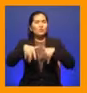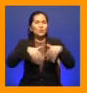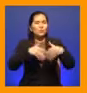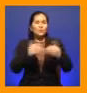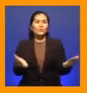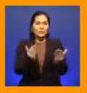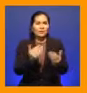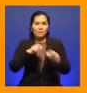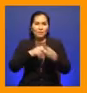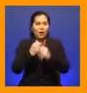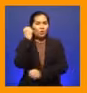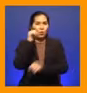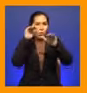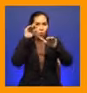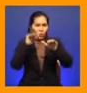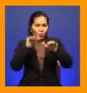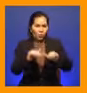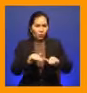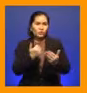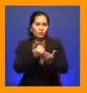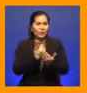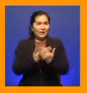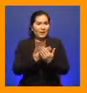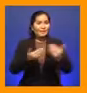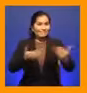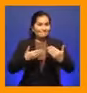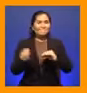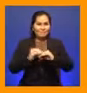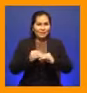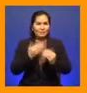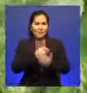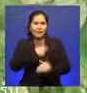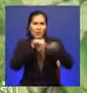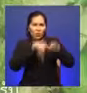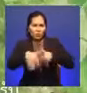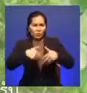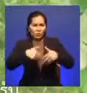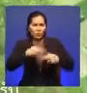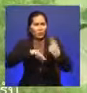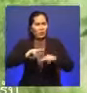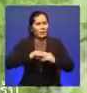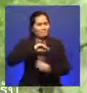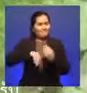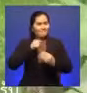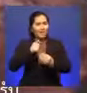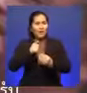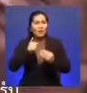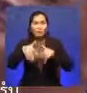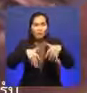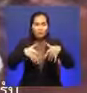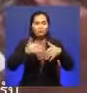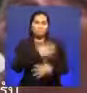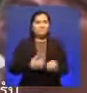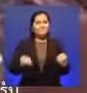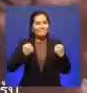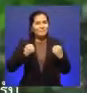ยกระดับคุณภาพชีวิตเพิ่มรายได้ลดรายจ่ายชุมชนพึ่งตนเอง นอกจากคนที่นี่จะสุขภาพแข็งแรงและมีสวัสดิ